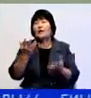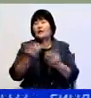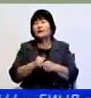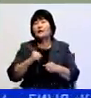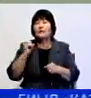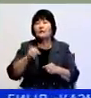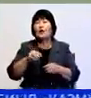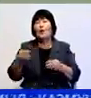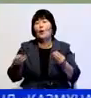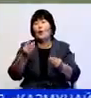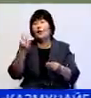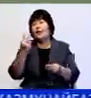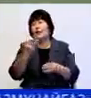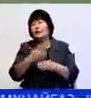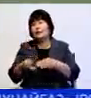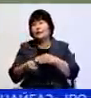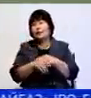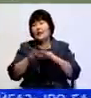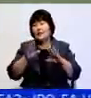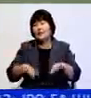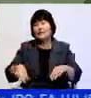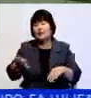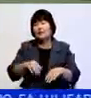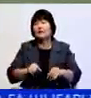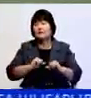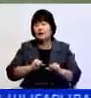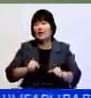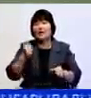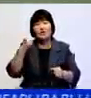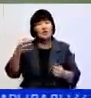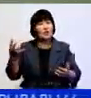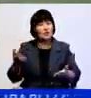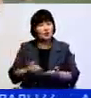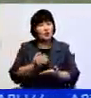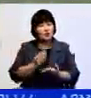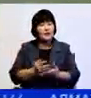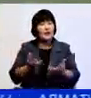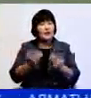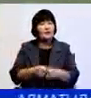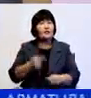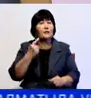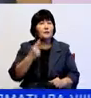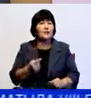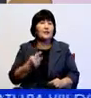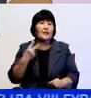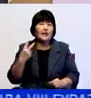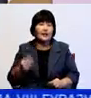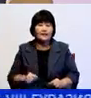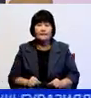ашқанымен ойынның екінші бөлігінде жергілікті жігіттер жігер танытып жеңісті жұлып алды. Есеп 1-2.